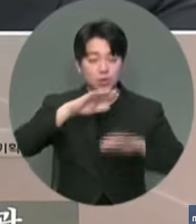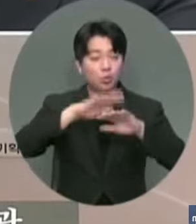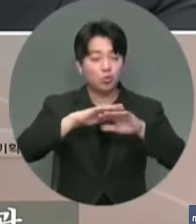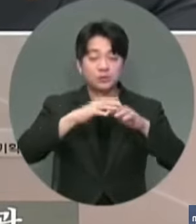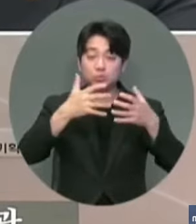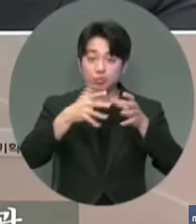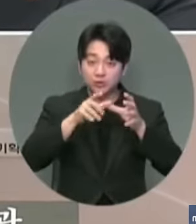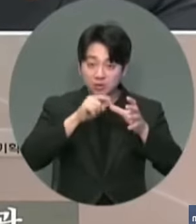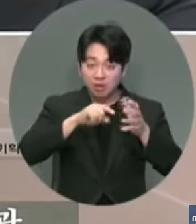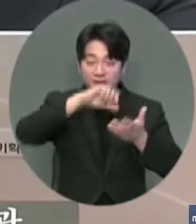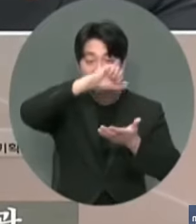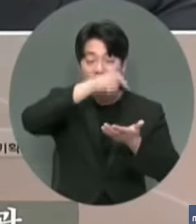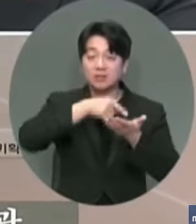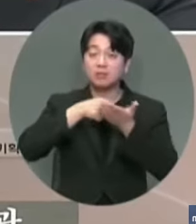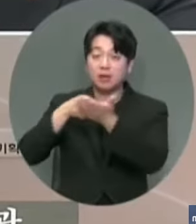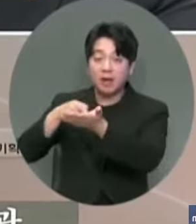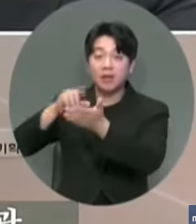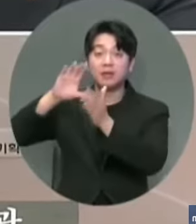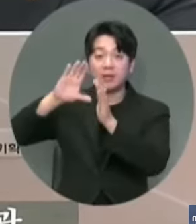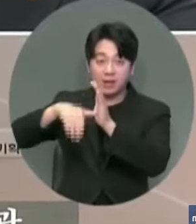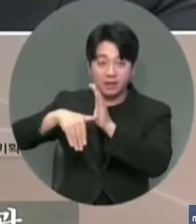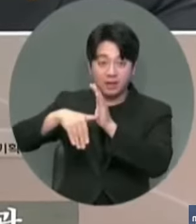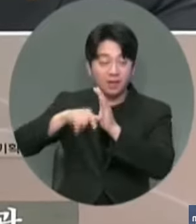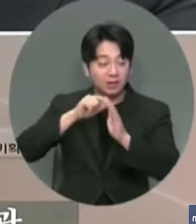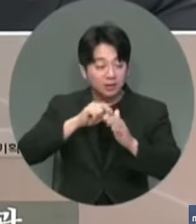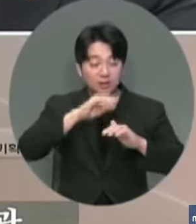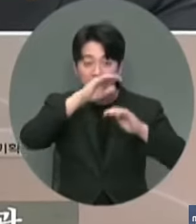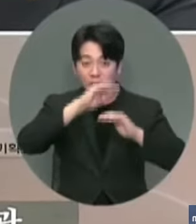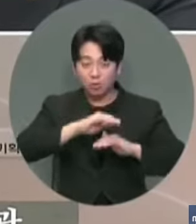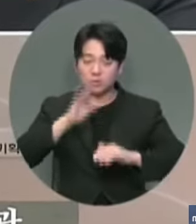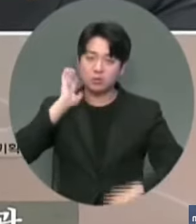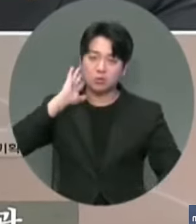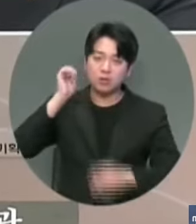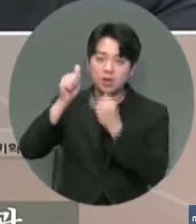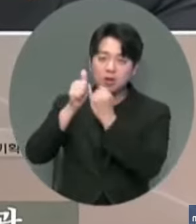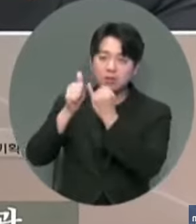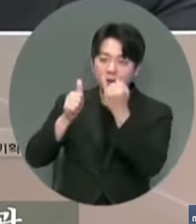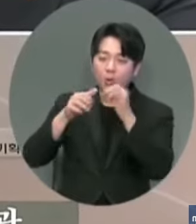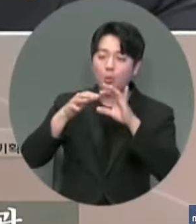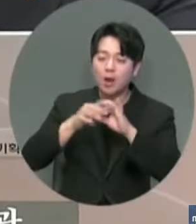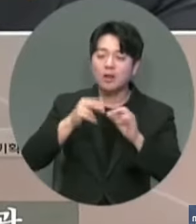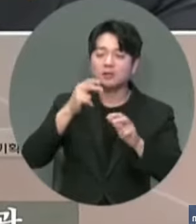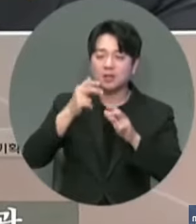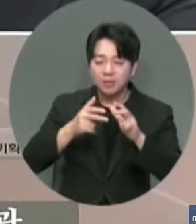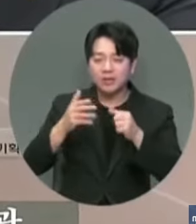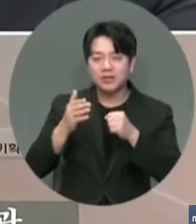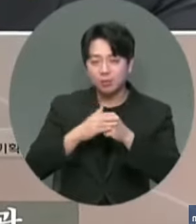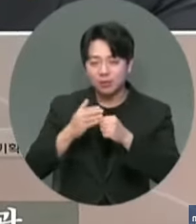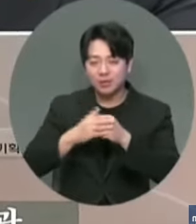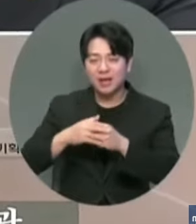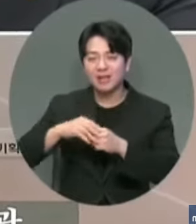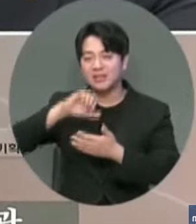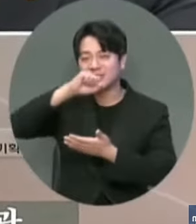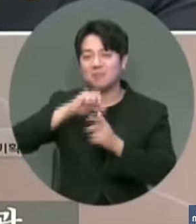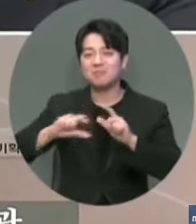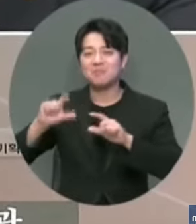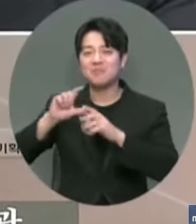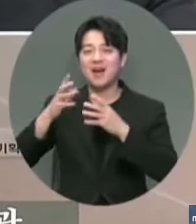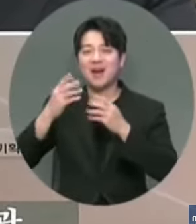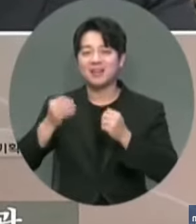예산을 요청하면서 이거는 김건희 여사님 관심 사업이니까 예산 아끼지 말고 팍팍 빨리 집행해라 이렇게 얘기한 적 있습니까?